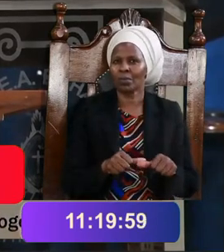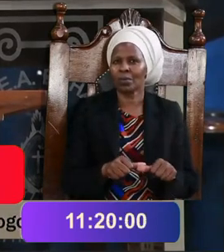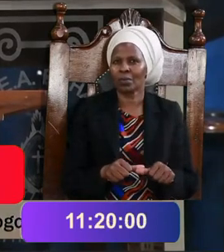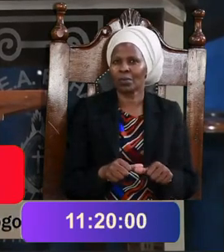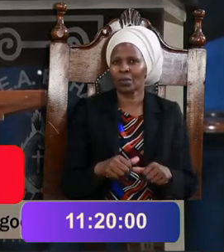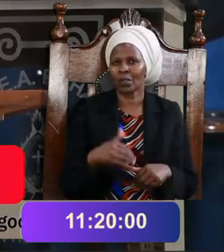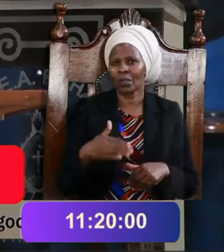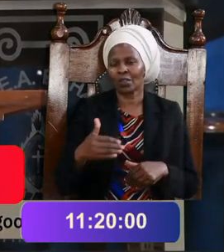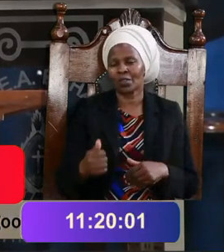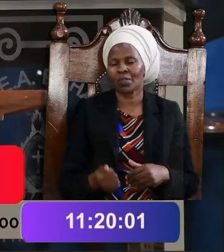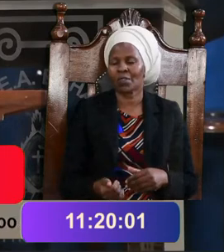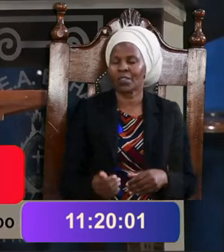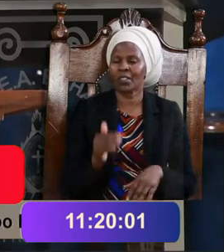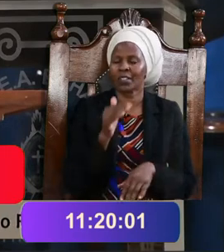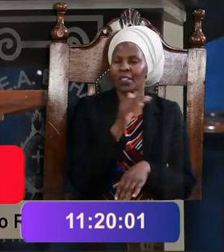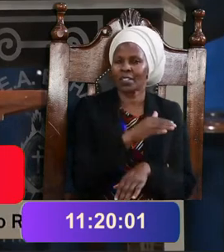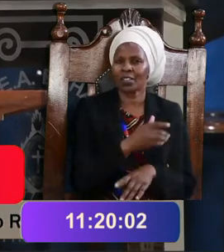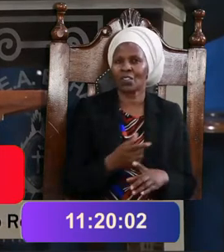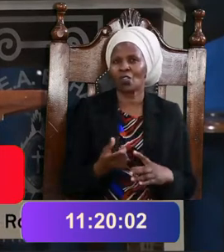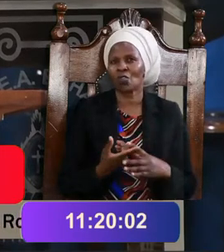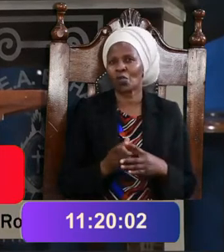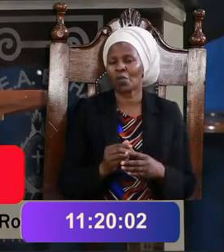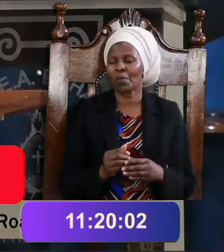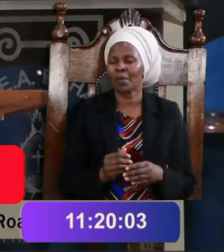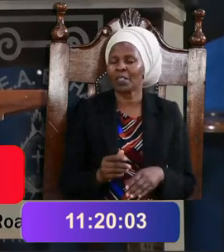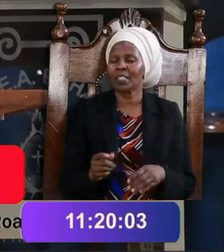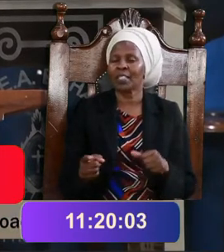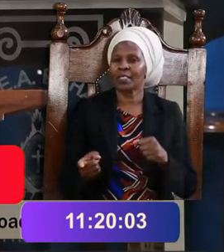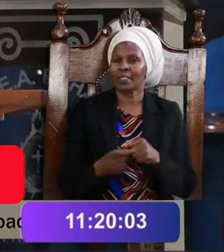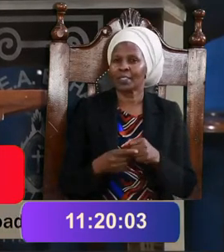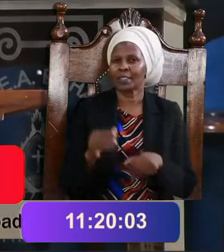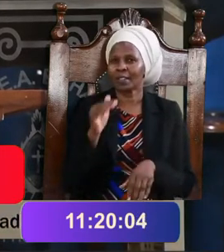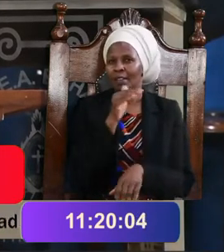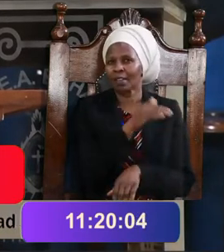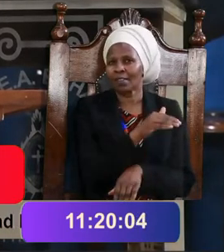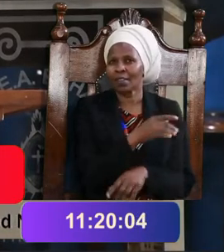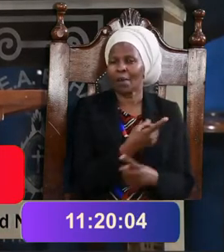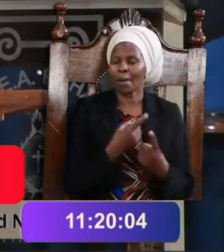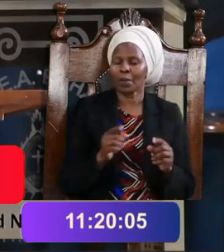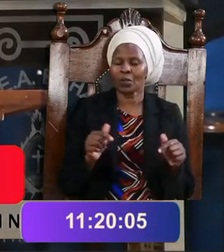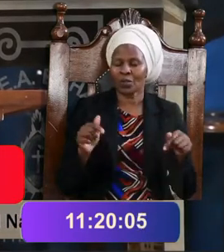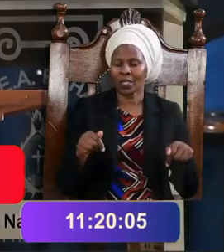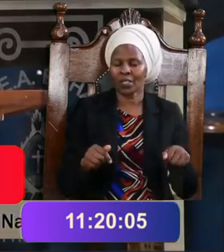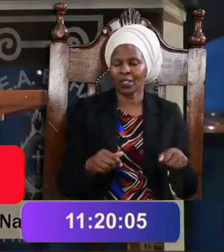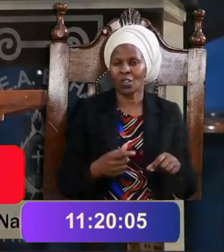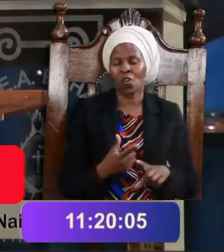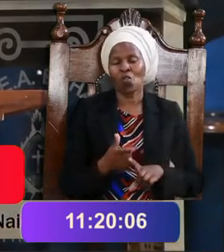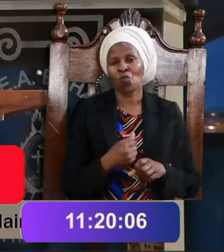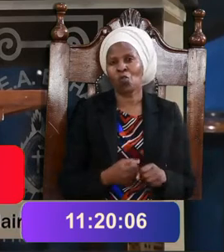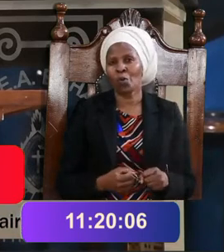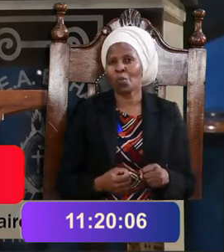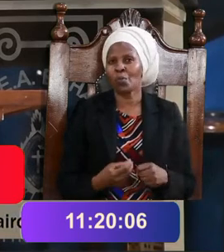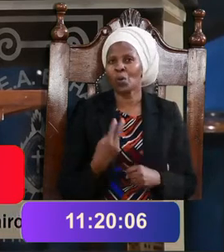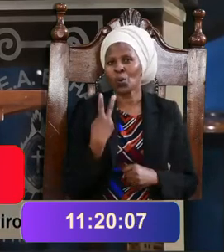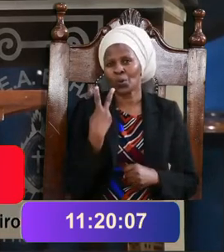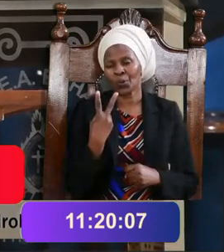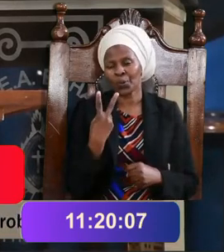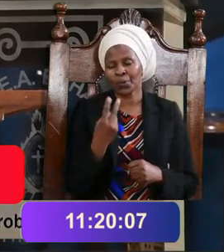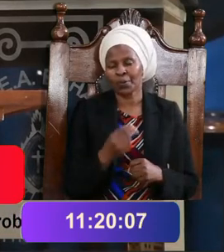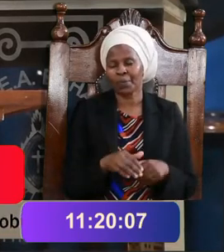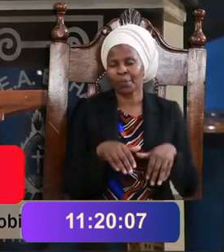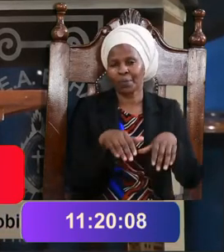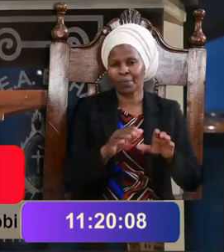jioni kuanzia saa 12:30, lakini leo itakuwa saa 8 kwa kwake. Masichi itakuwa